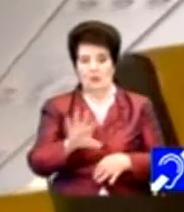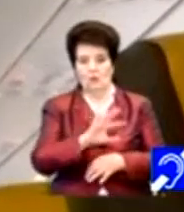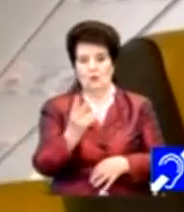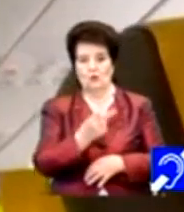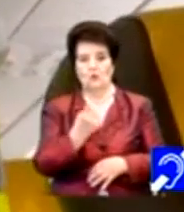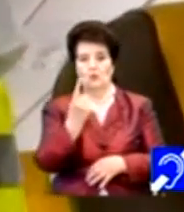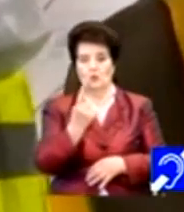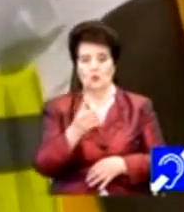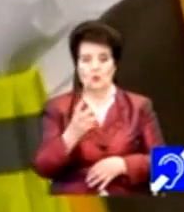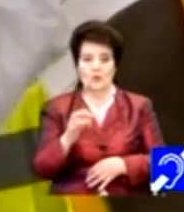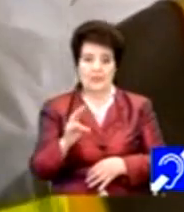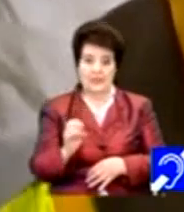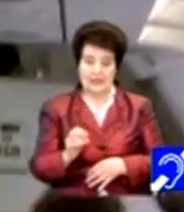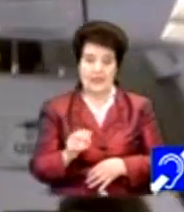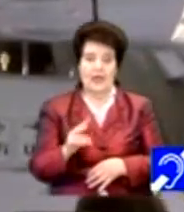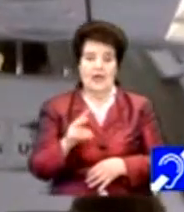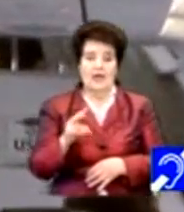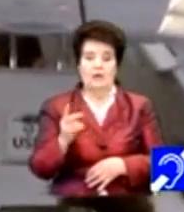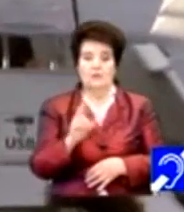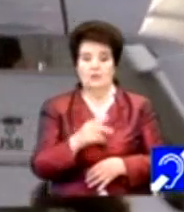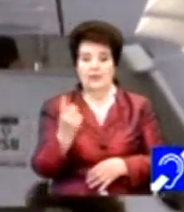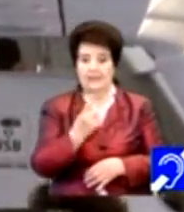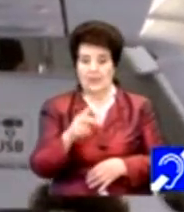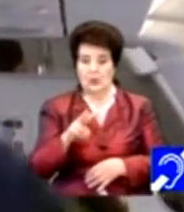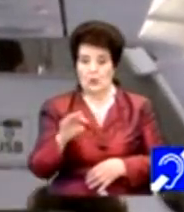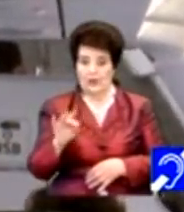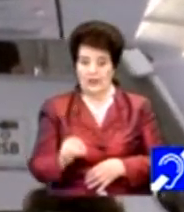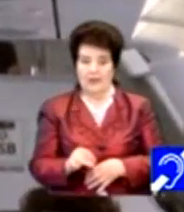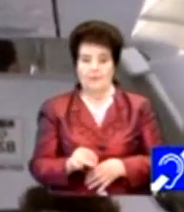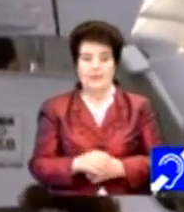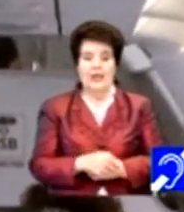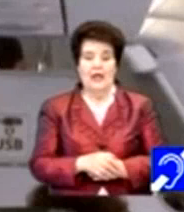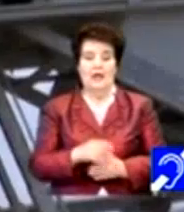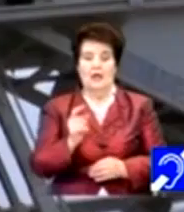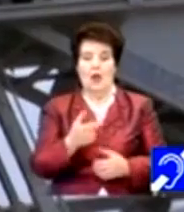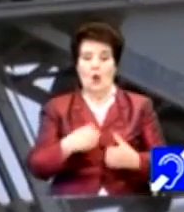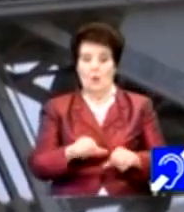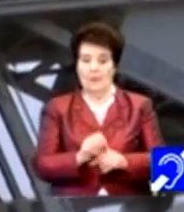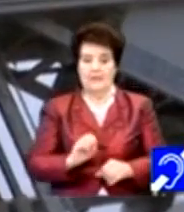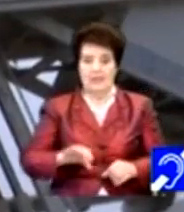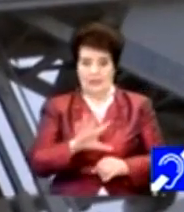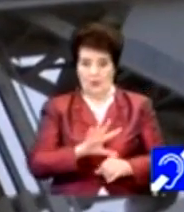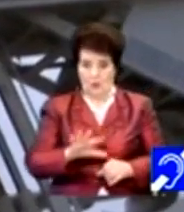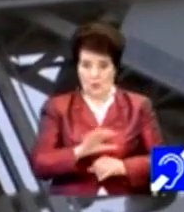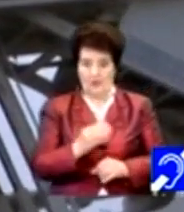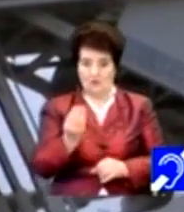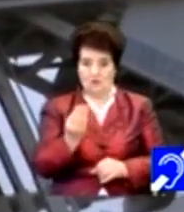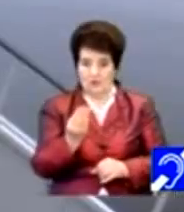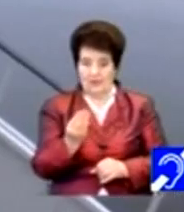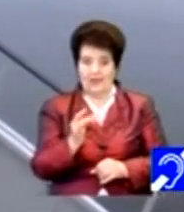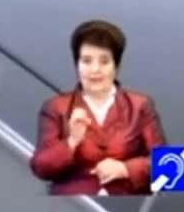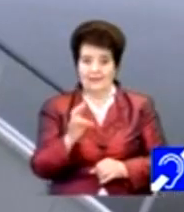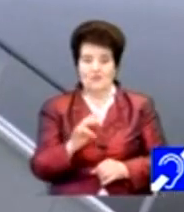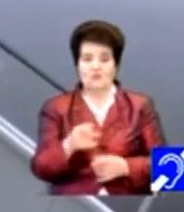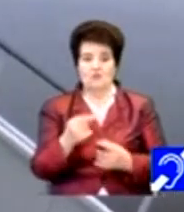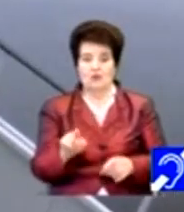pe 21 iunie și până pe 1 iulie pentru cei din afara spațiului comunitar. Comisia Europeană a recomandat țărilor din spațiul Schengen și celor